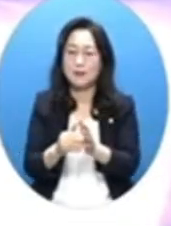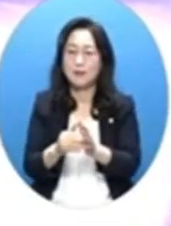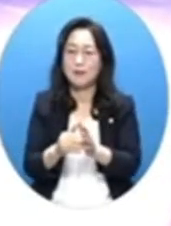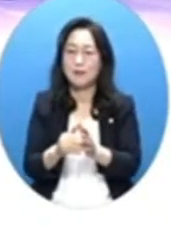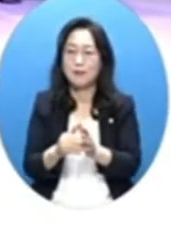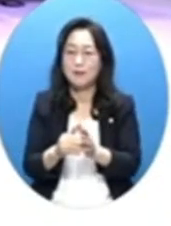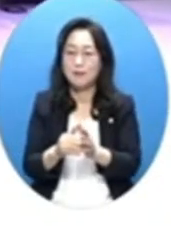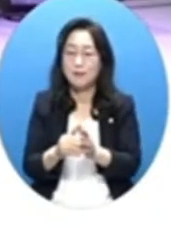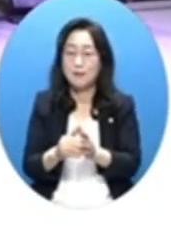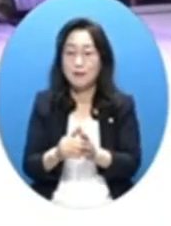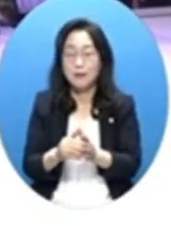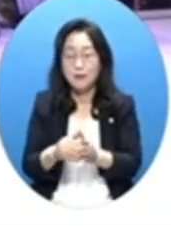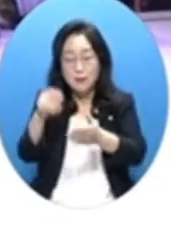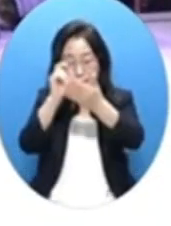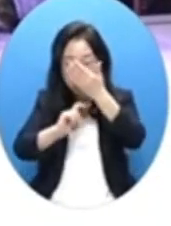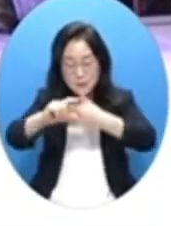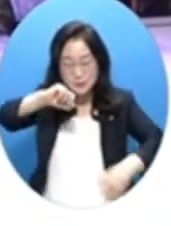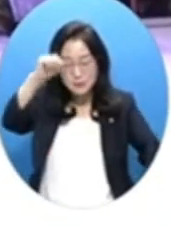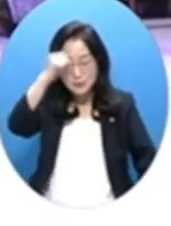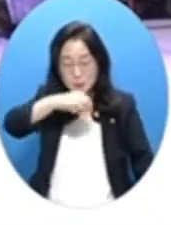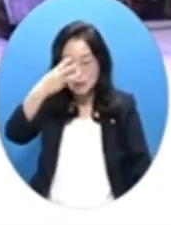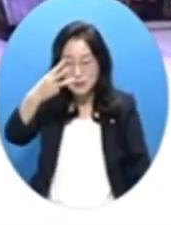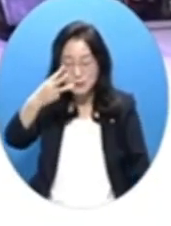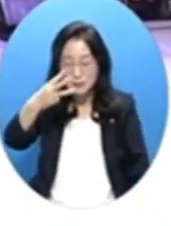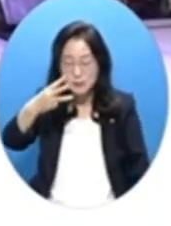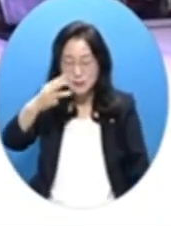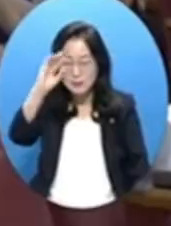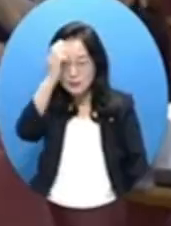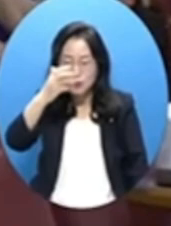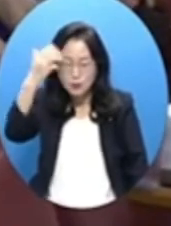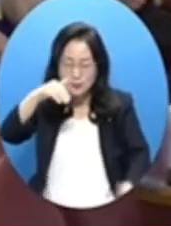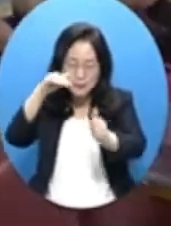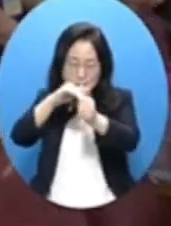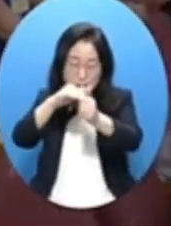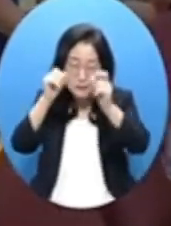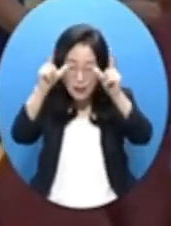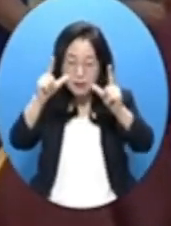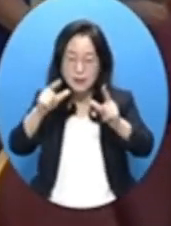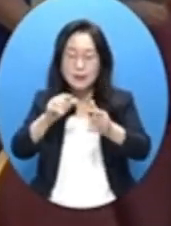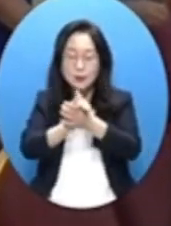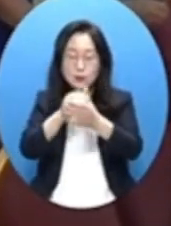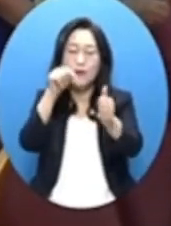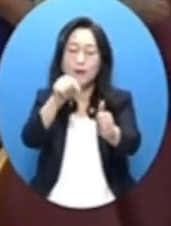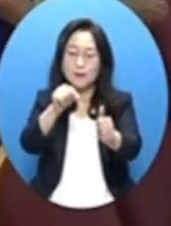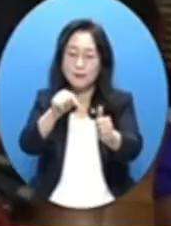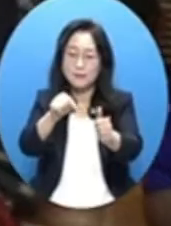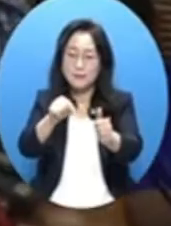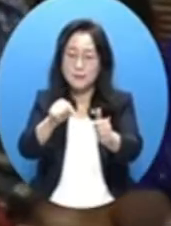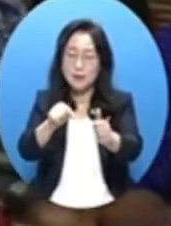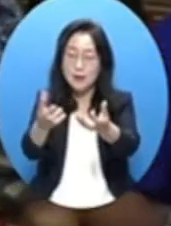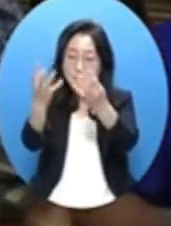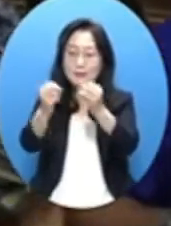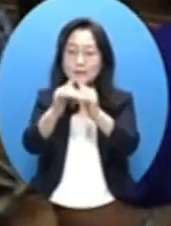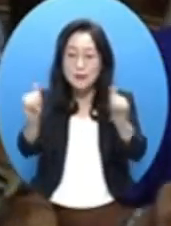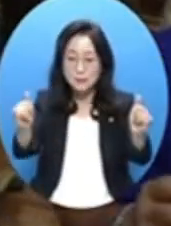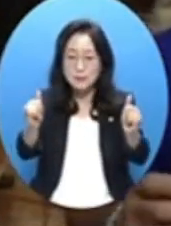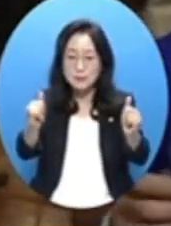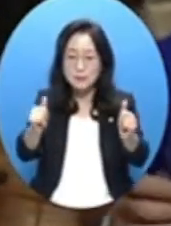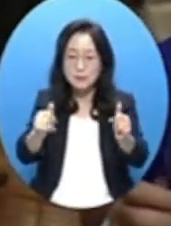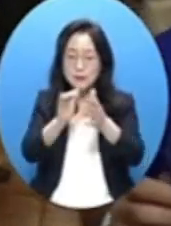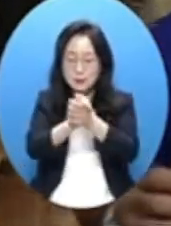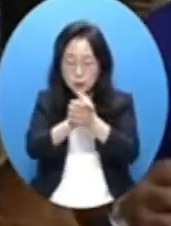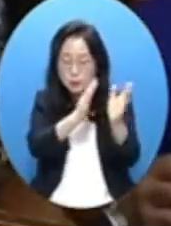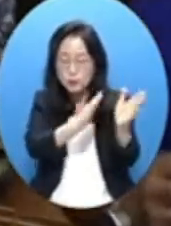제가 이날 아침에 새벽 3시에 주님이 날 깨우셨습니다. 기도해라. 많은 사람들이 이를 위해서 기도로